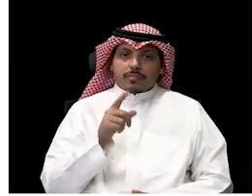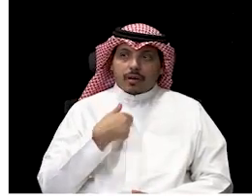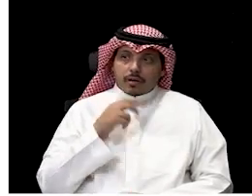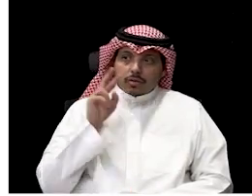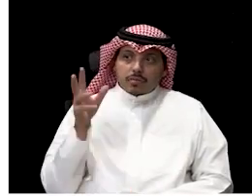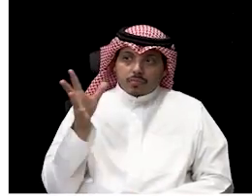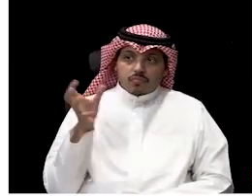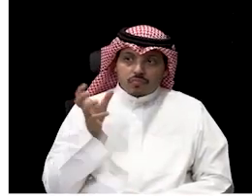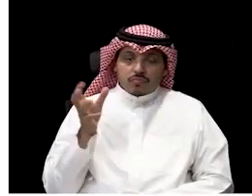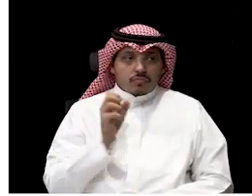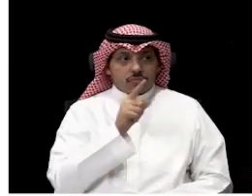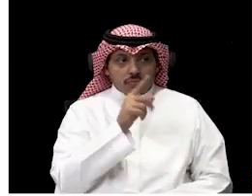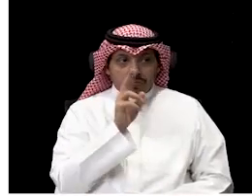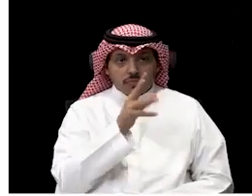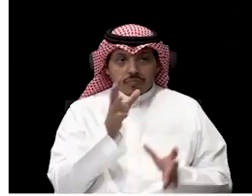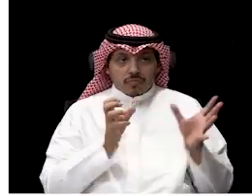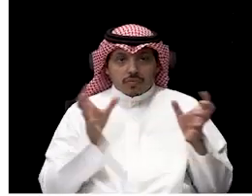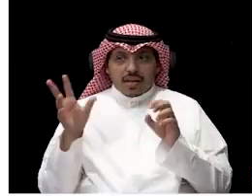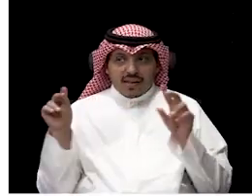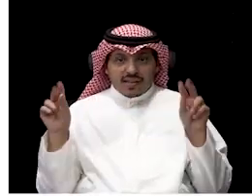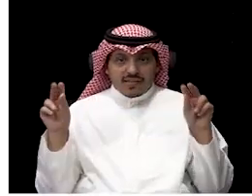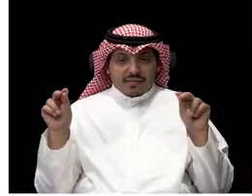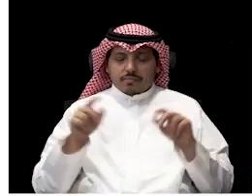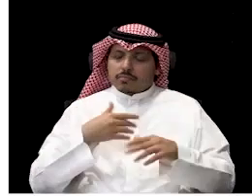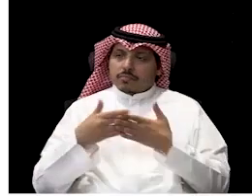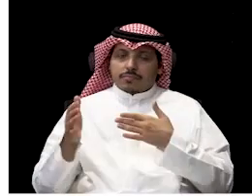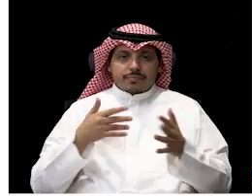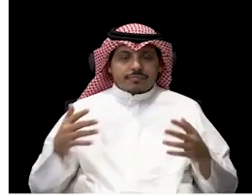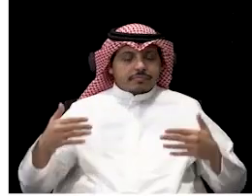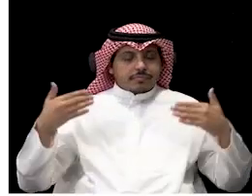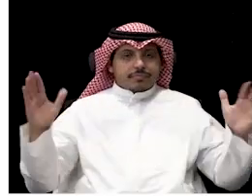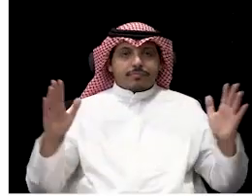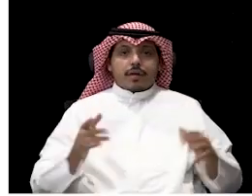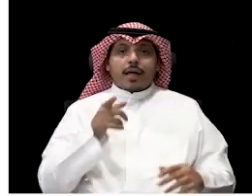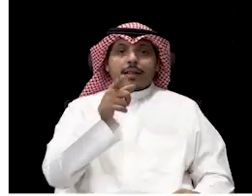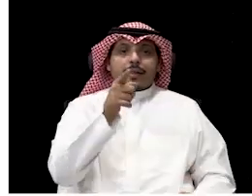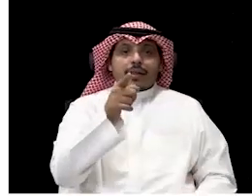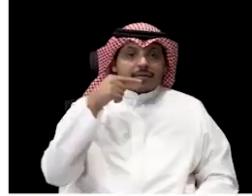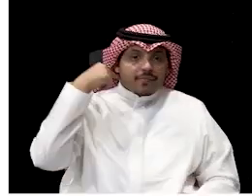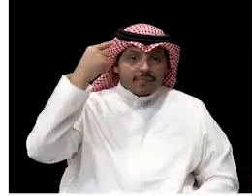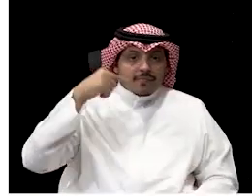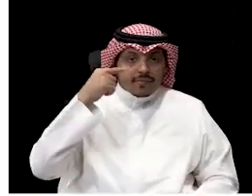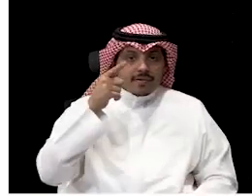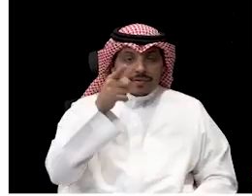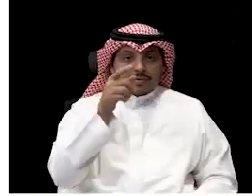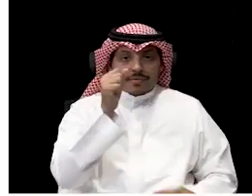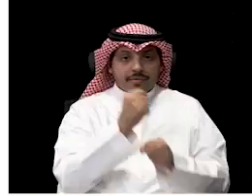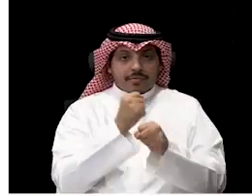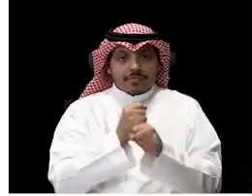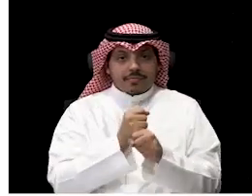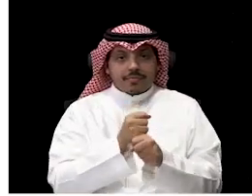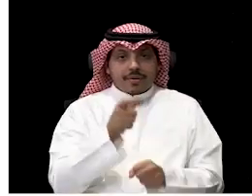الآخرين. أنت عزيزي الطالب، هل فكرت في المهنة التي سوف تعمل بها؟ في البداية لا